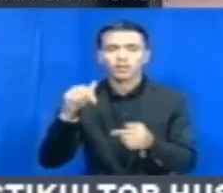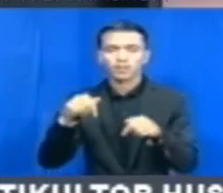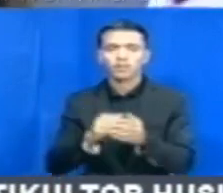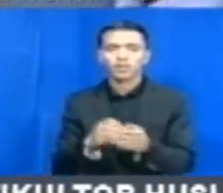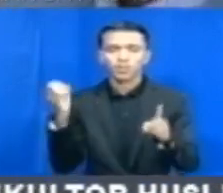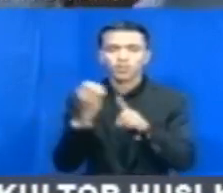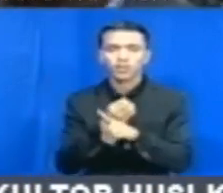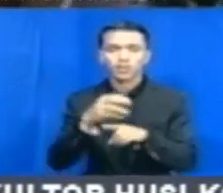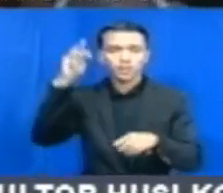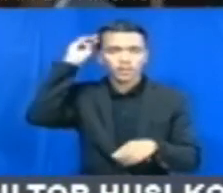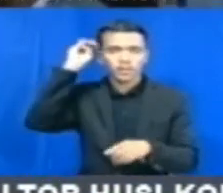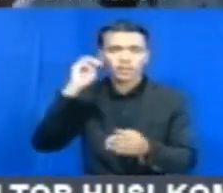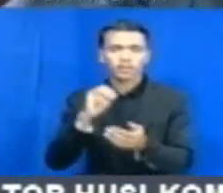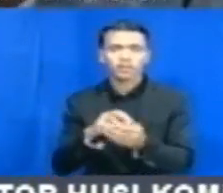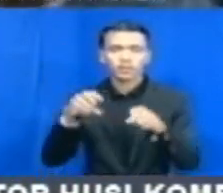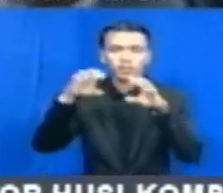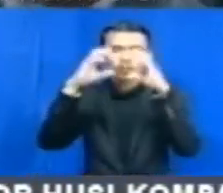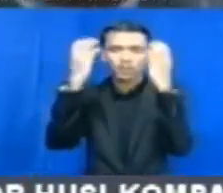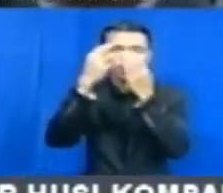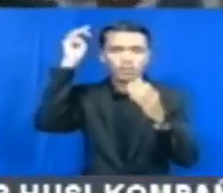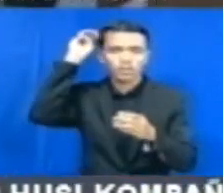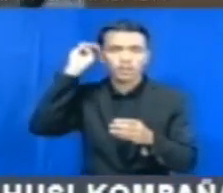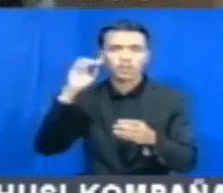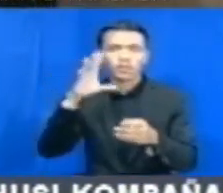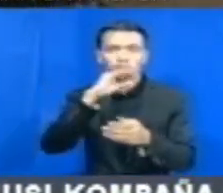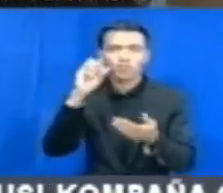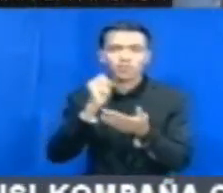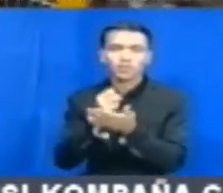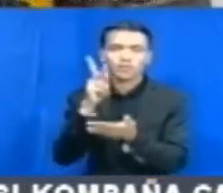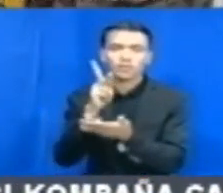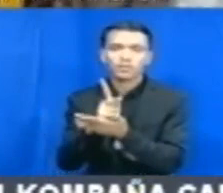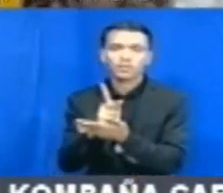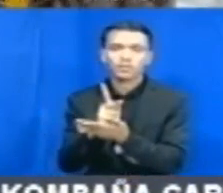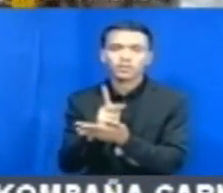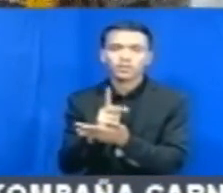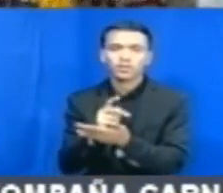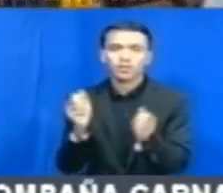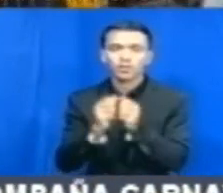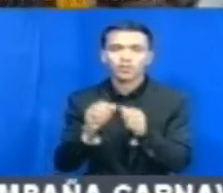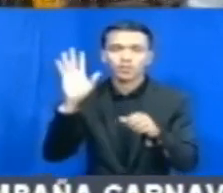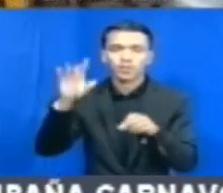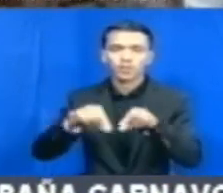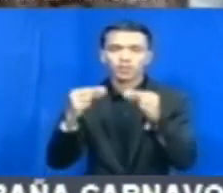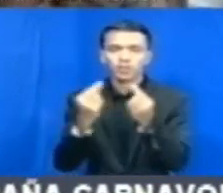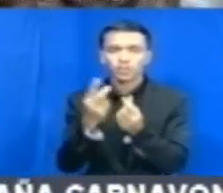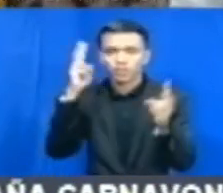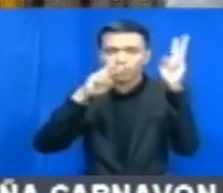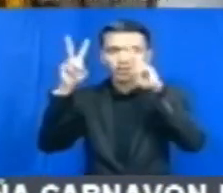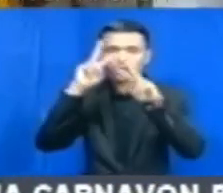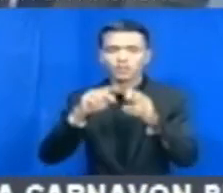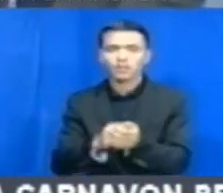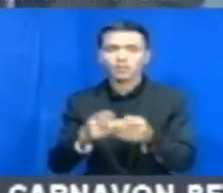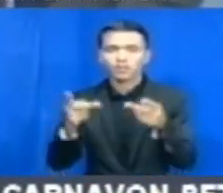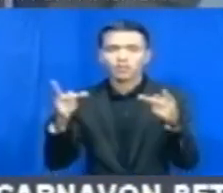ne, Ministro, Presidência, Conselho Ministro, no Secretário de Estado de Comunicação Social, Rony e equipa visitamos estúdio